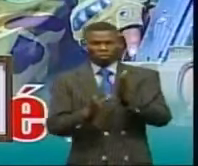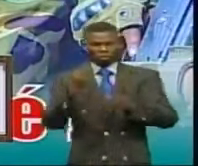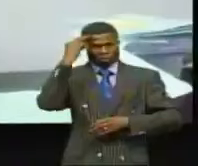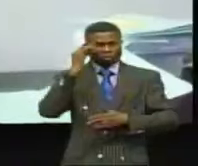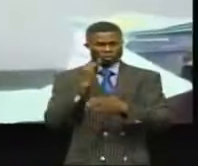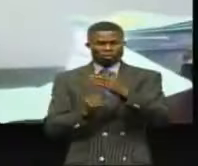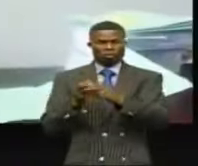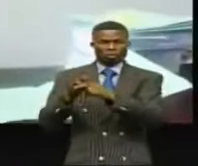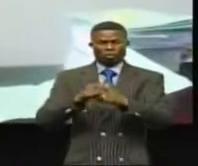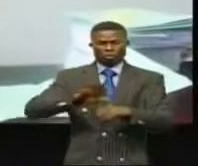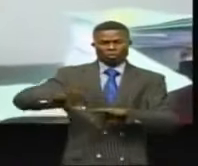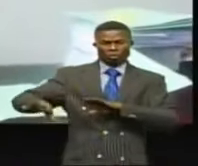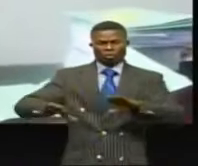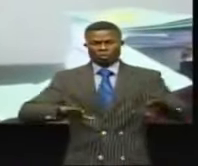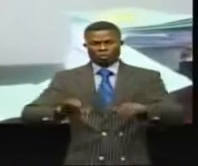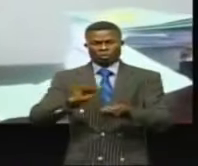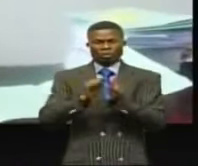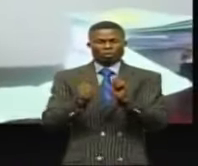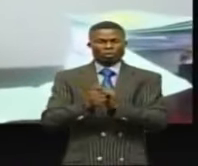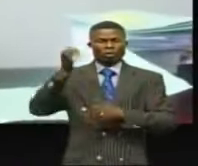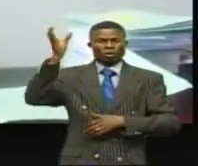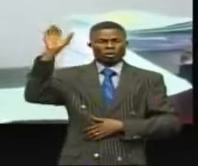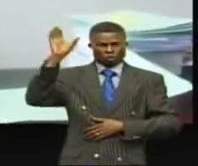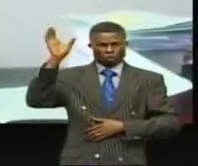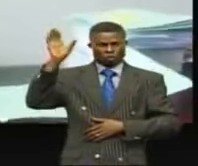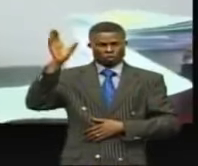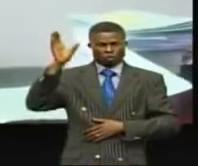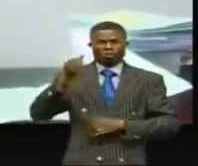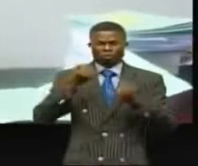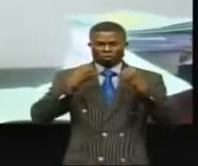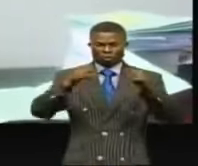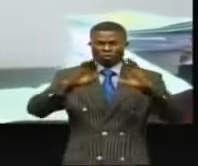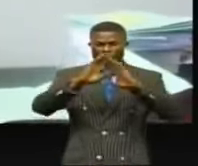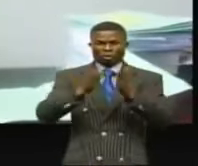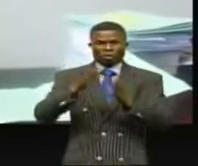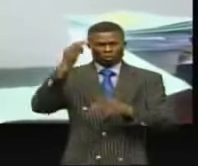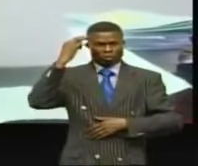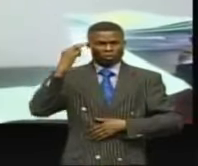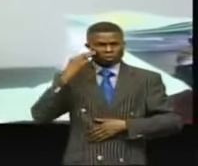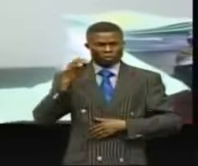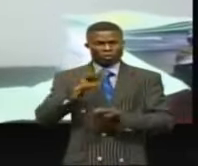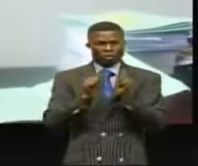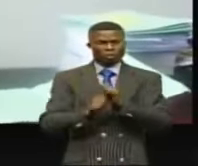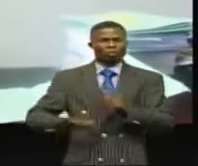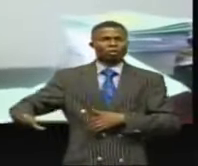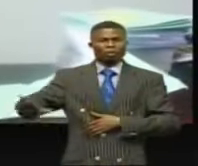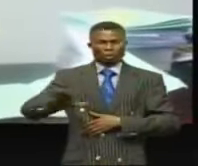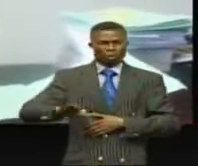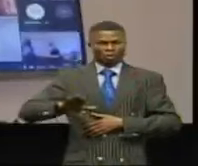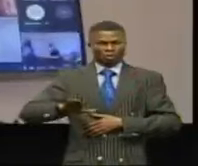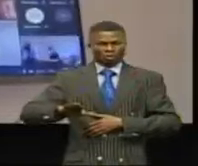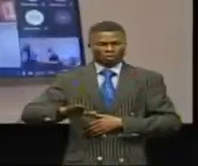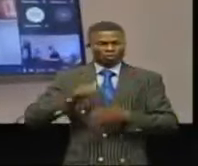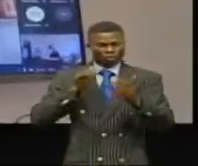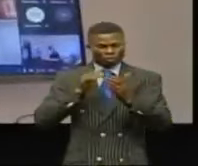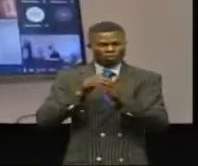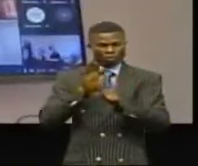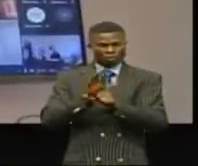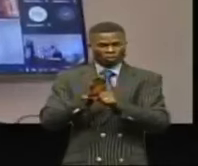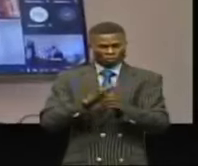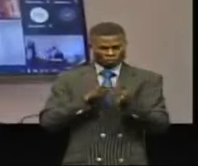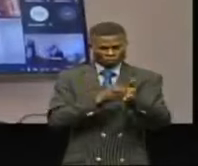Sécurité, Décentralisation et Affaires coutumières, a informé le Conseil de l'État du territoire qui reste dominé par la poursuite